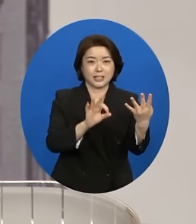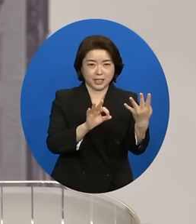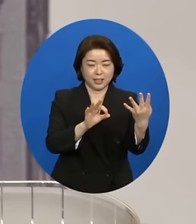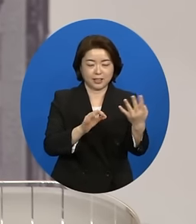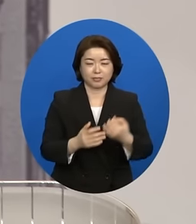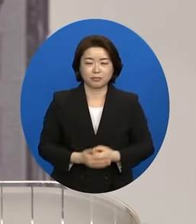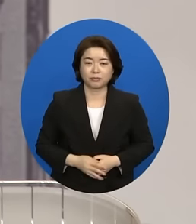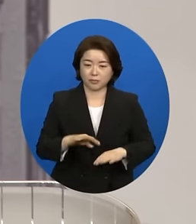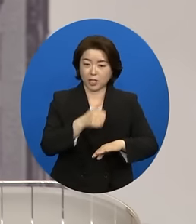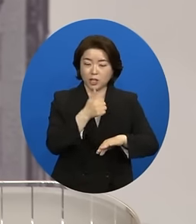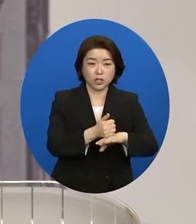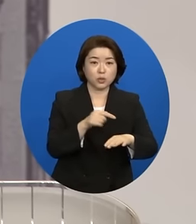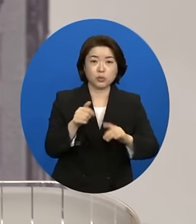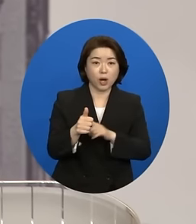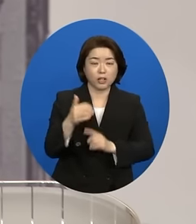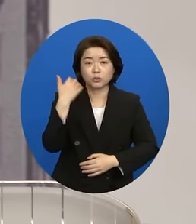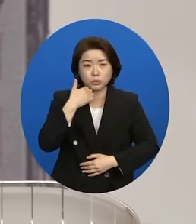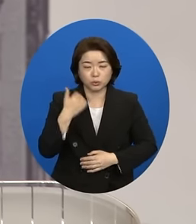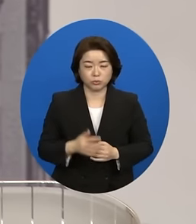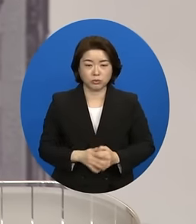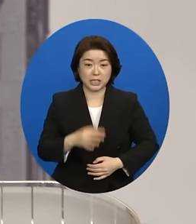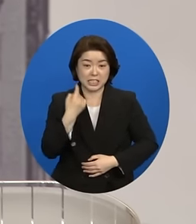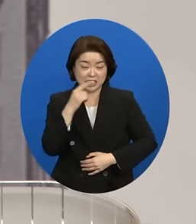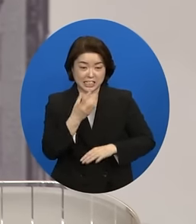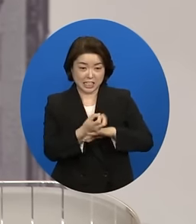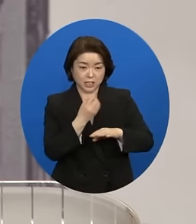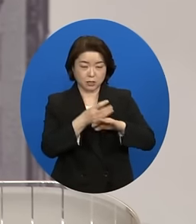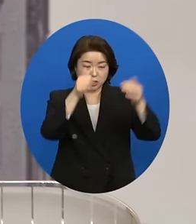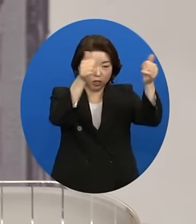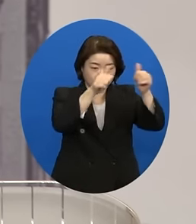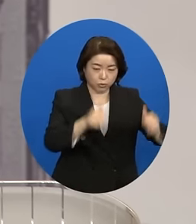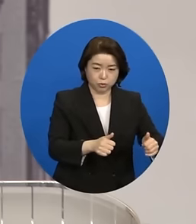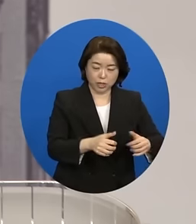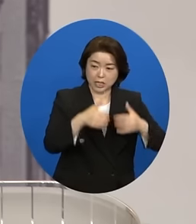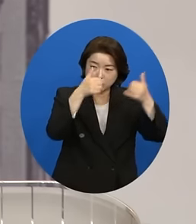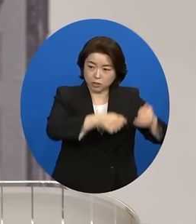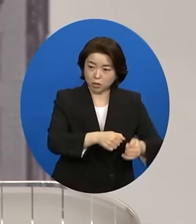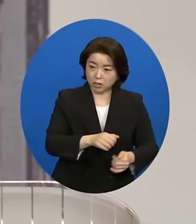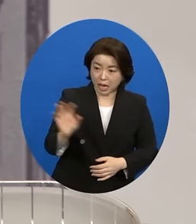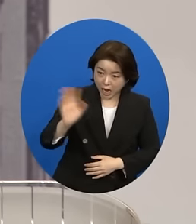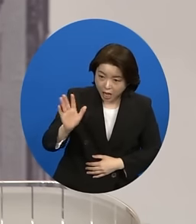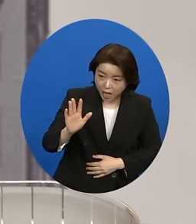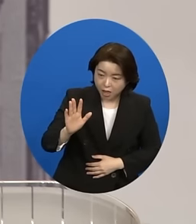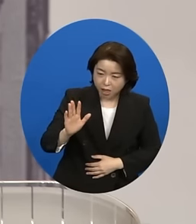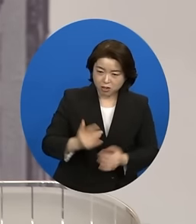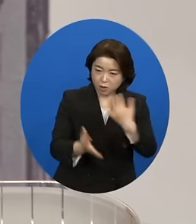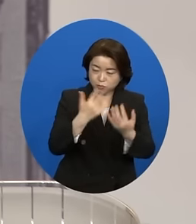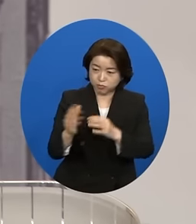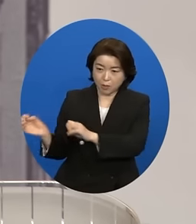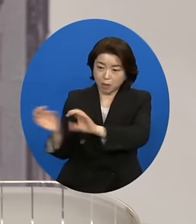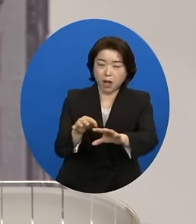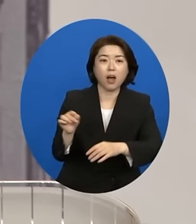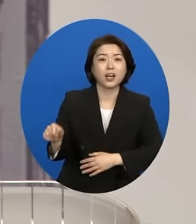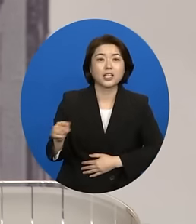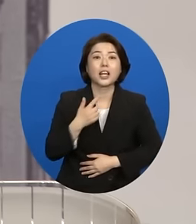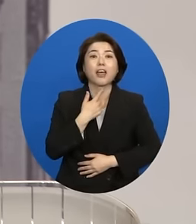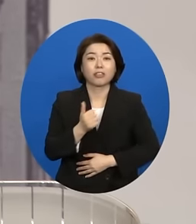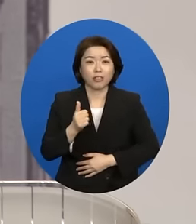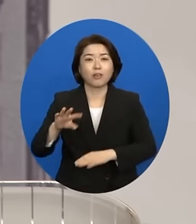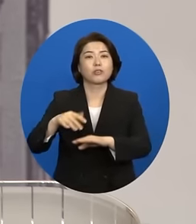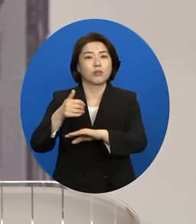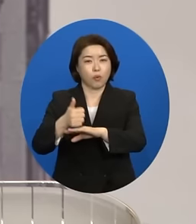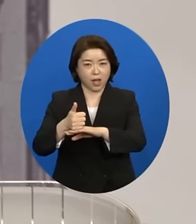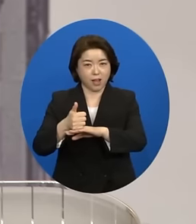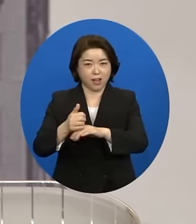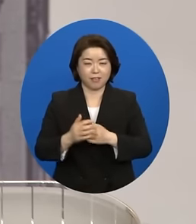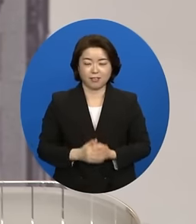왕이었습니까? 금신상에 절 안 하면 풀무벌에 던져넣는 이런 왕이었잖아요. 그동안 다니엘의 수차례 하나님에 대해서 얘기를